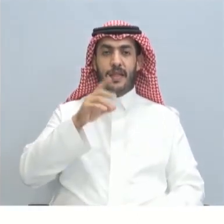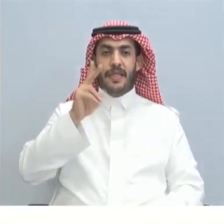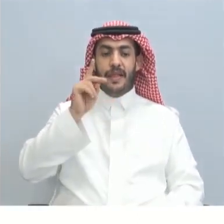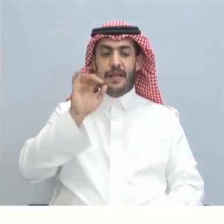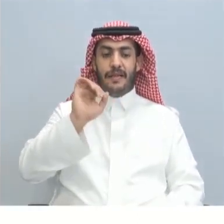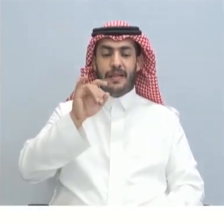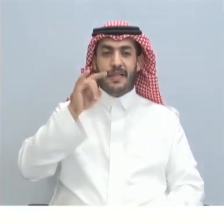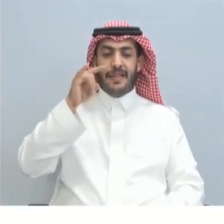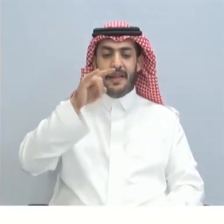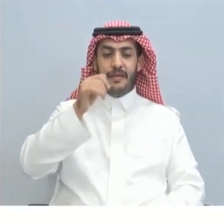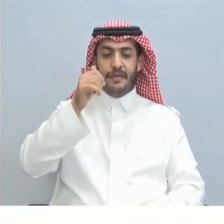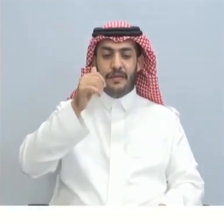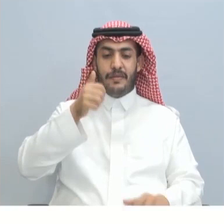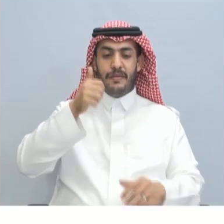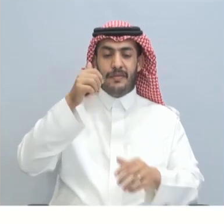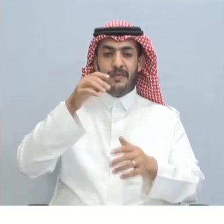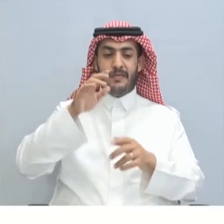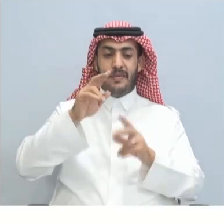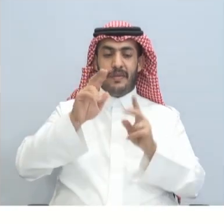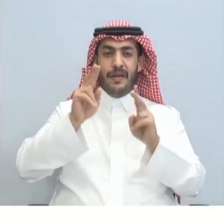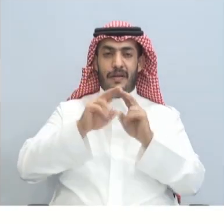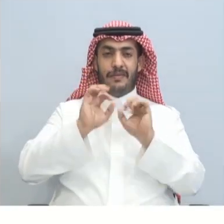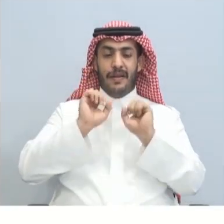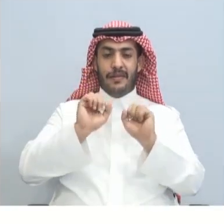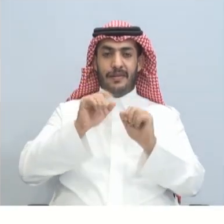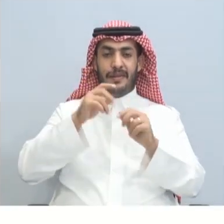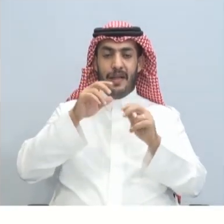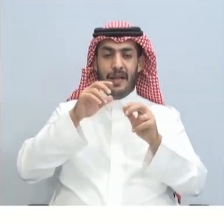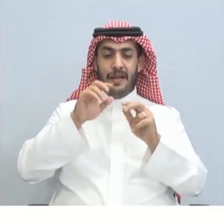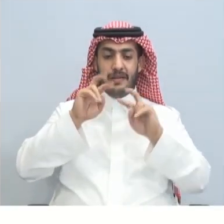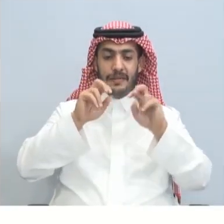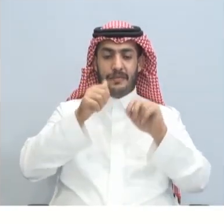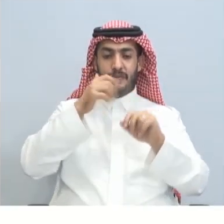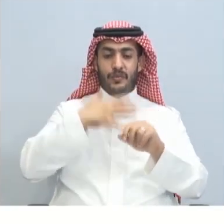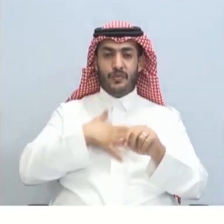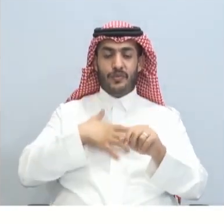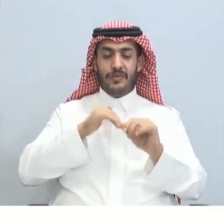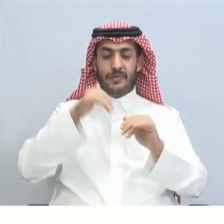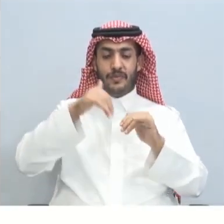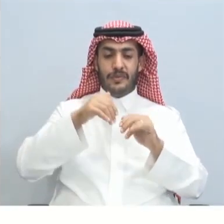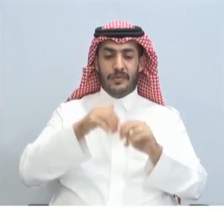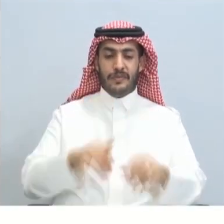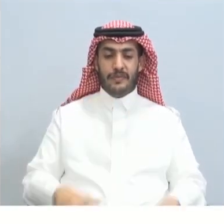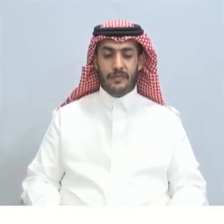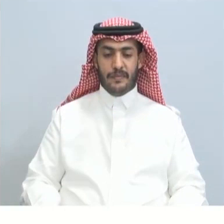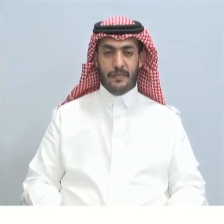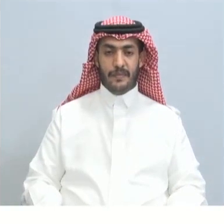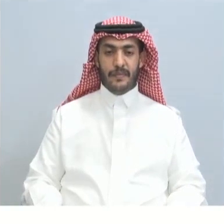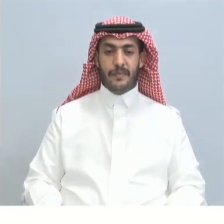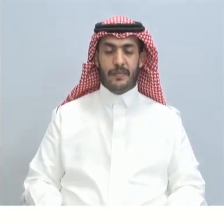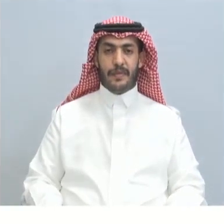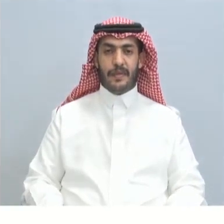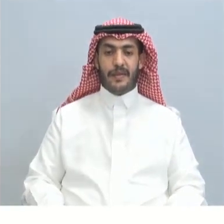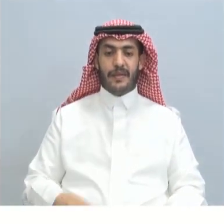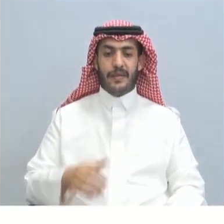الاخر من خلال الطائرات حيث تحمل دات خاصه في عمليه الاستشعار او عمليه المسح